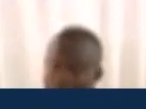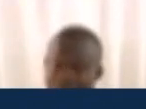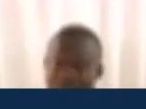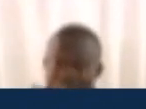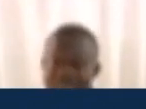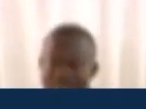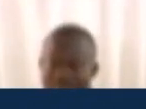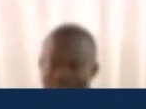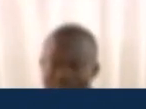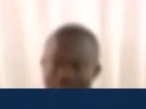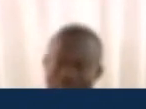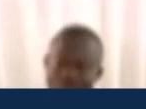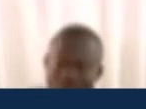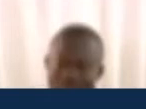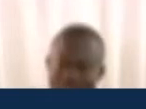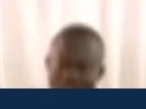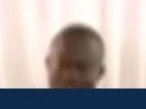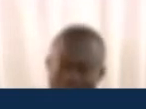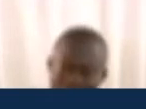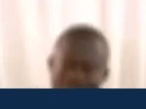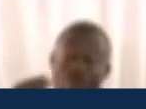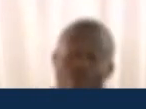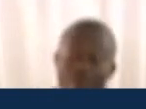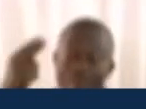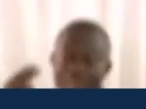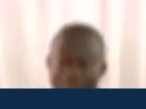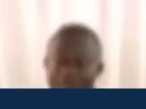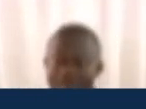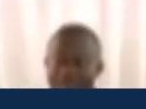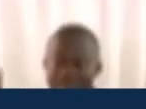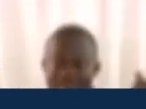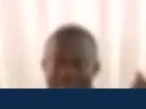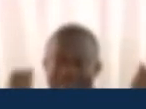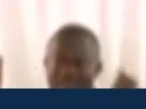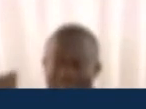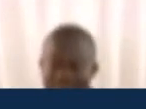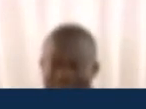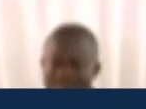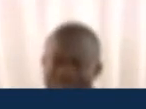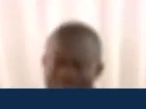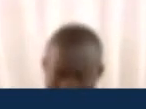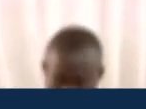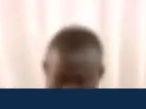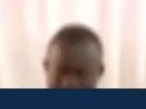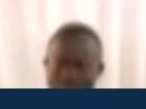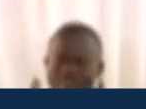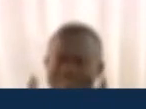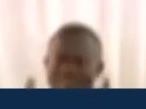wahawe amahirwe yo kwita izina umwana w'ingagi